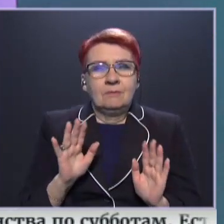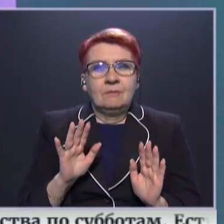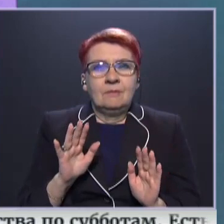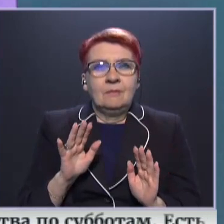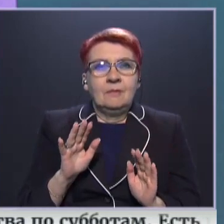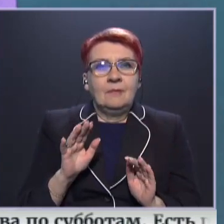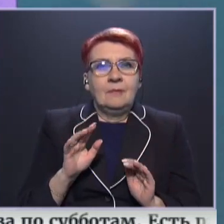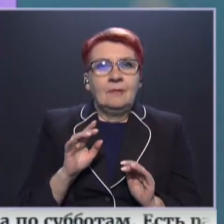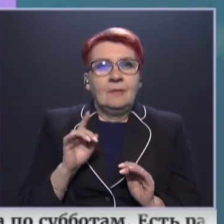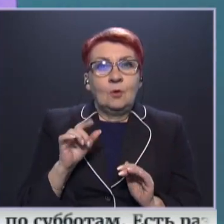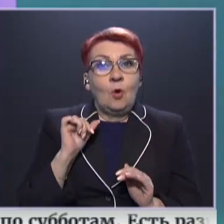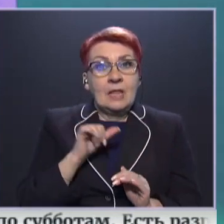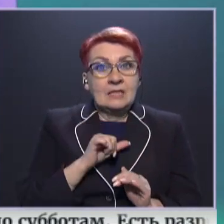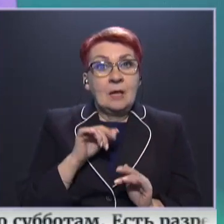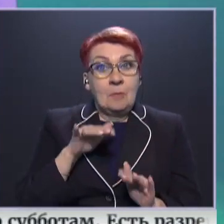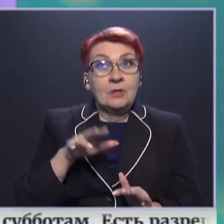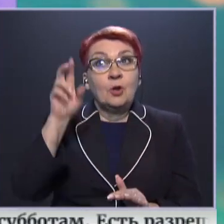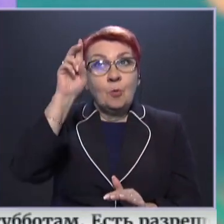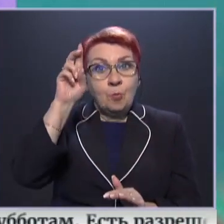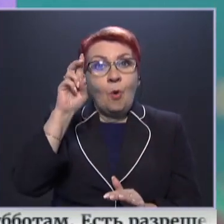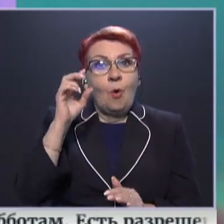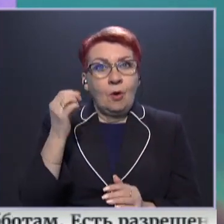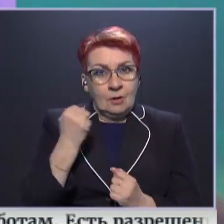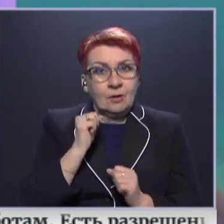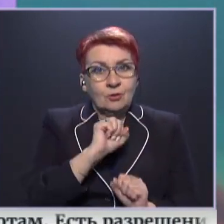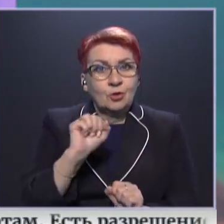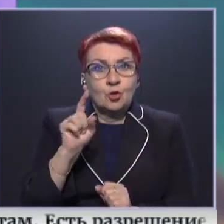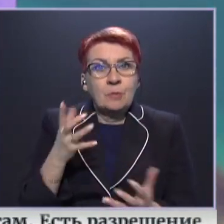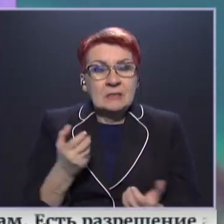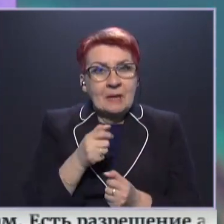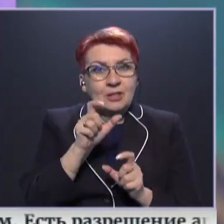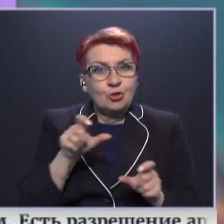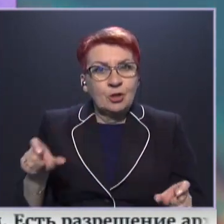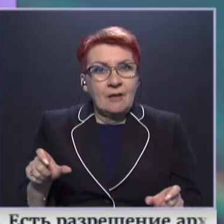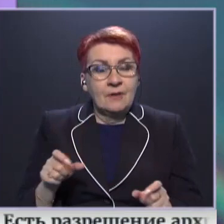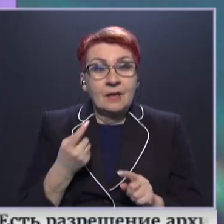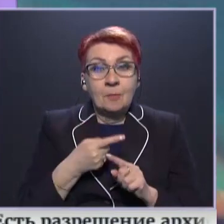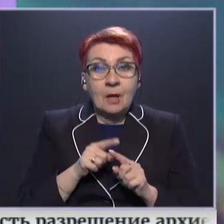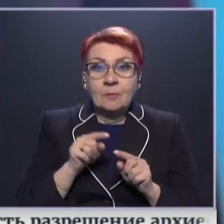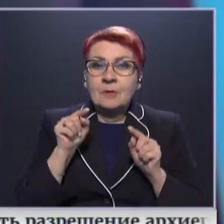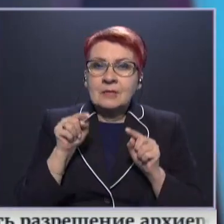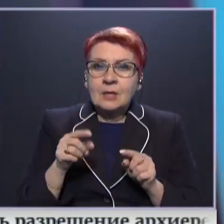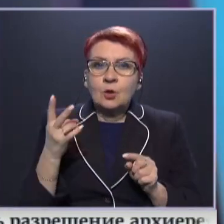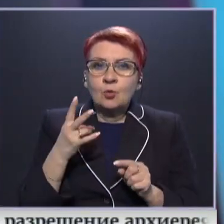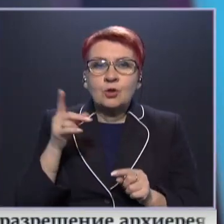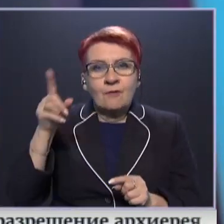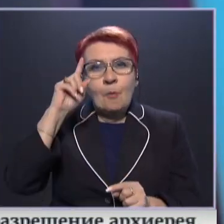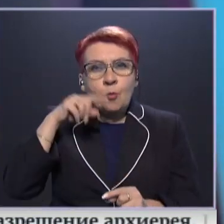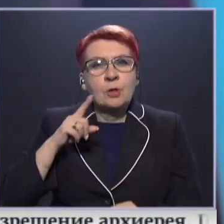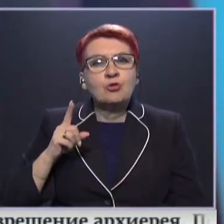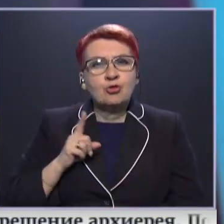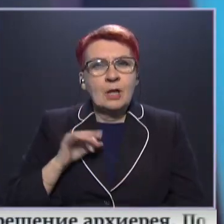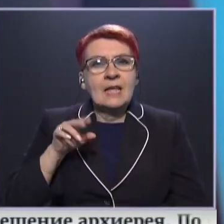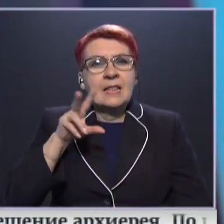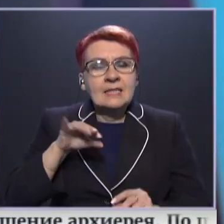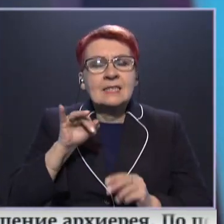Бог же тоже на нашей стороне, да, Он тоже выступает за то, чтобы спасти человека. Поэтому здесь все-таки нужно уметь ждать и